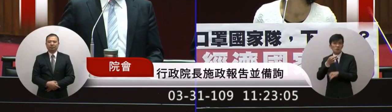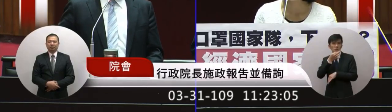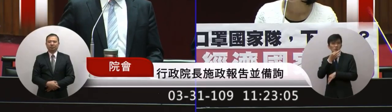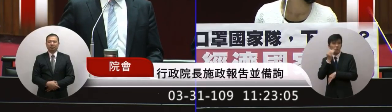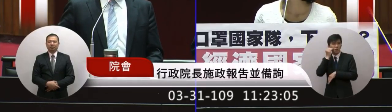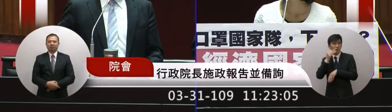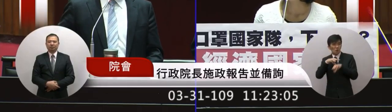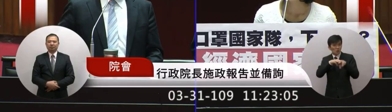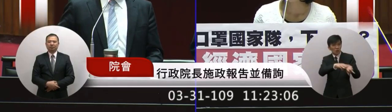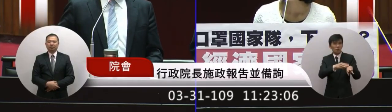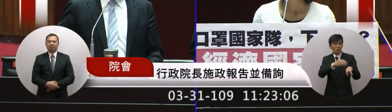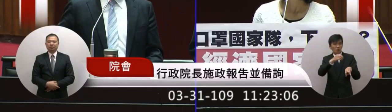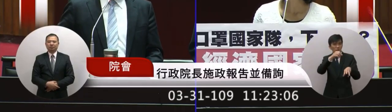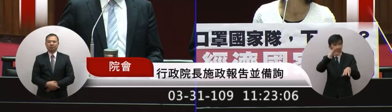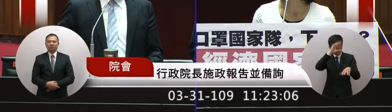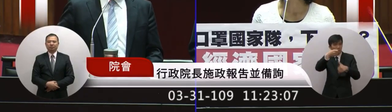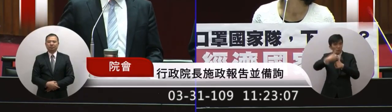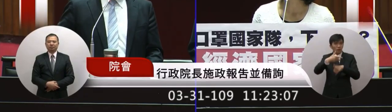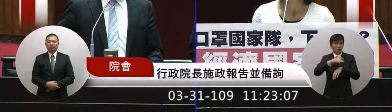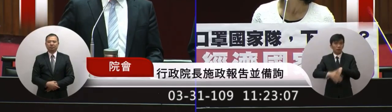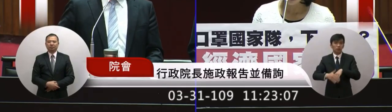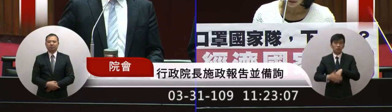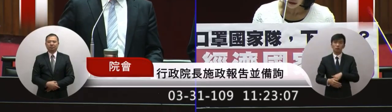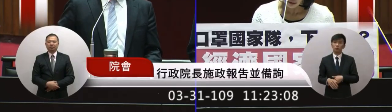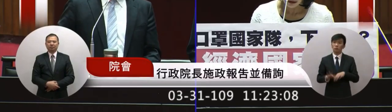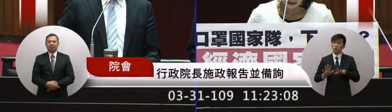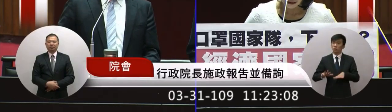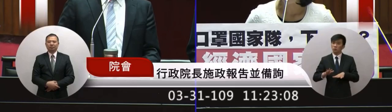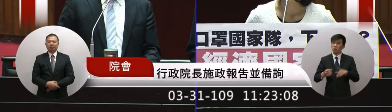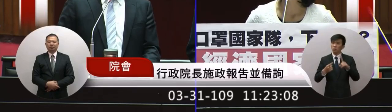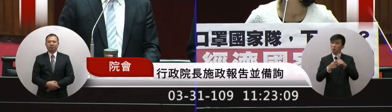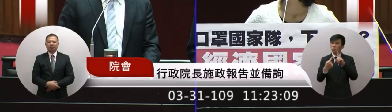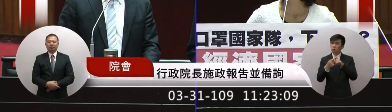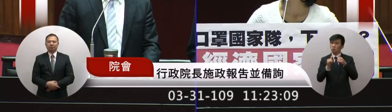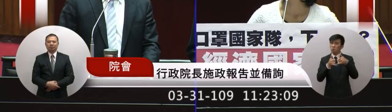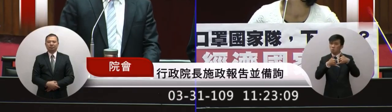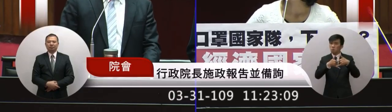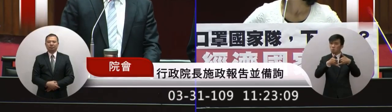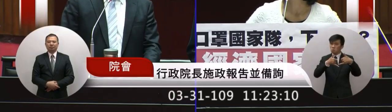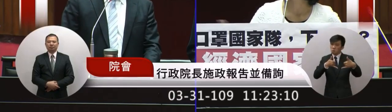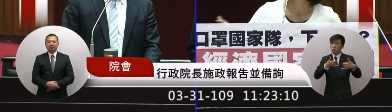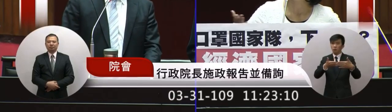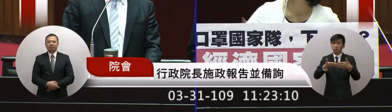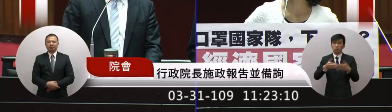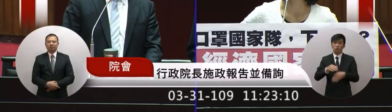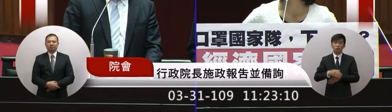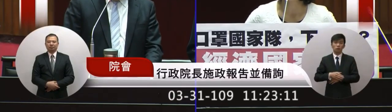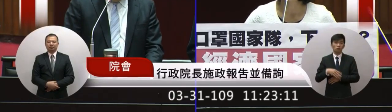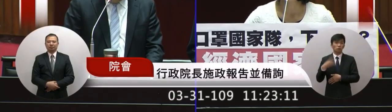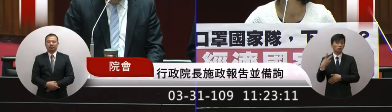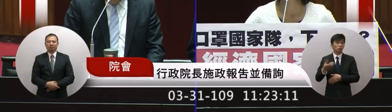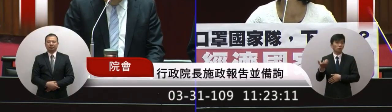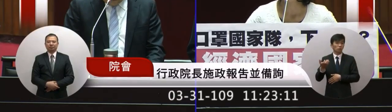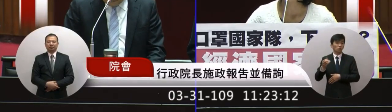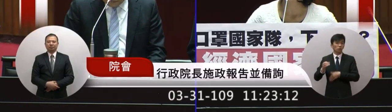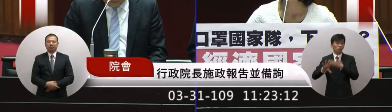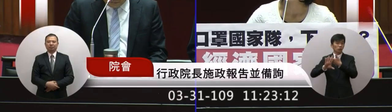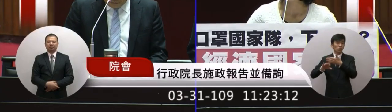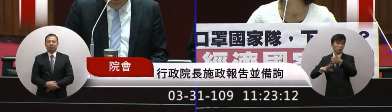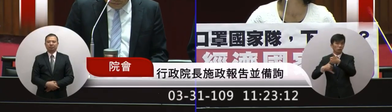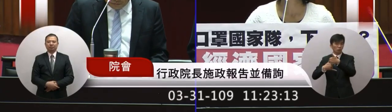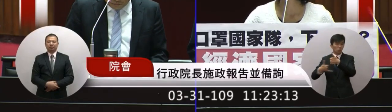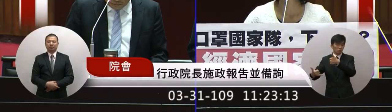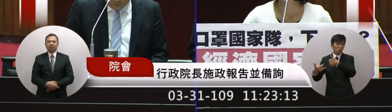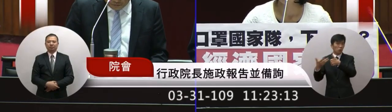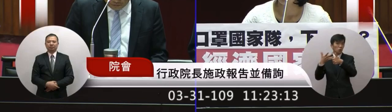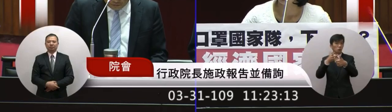才会讲到所谓的社交距离。但是讲到这个受到影响的部分，当然除了刚刚前面的几位委员在询答的时候都